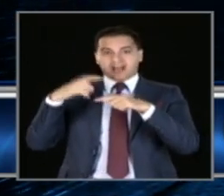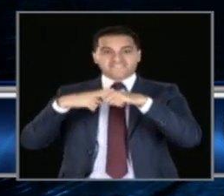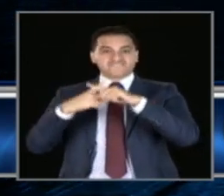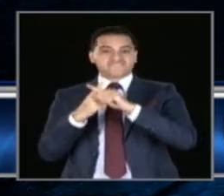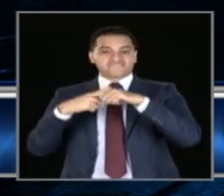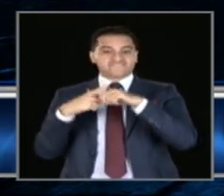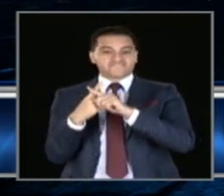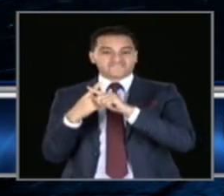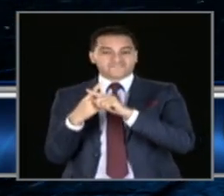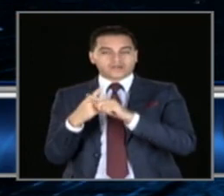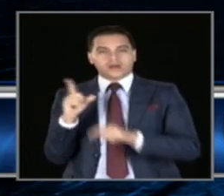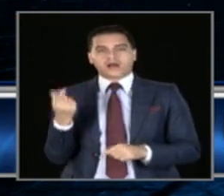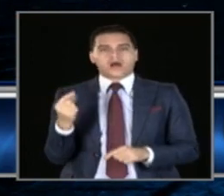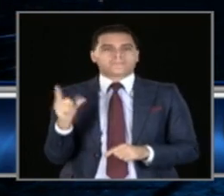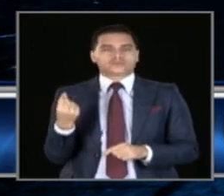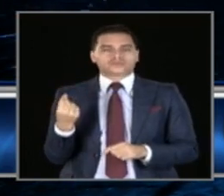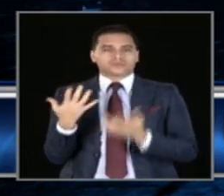زائد 9